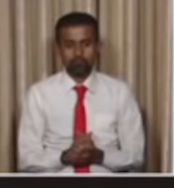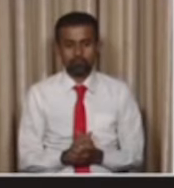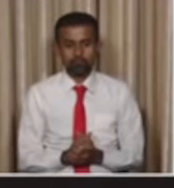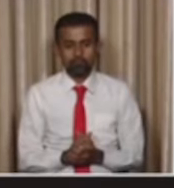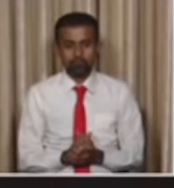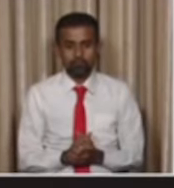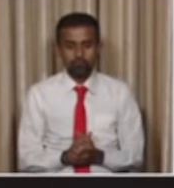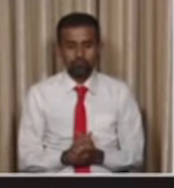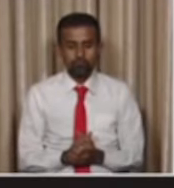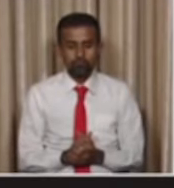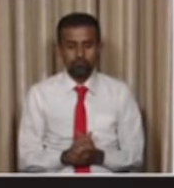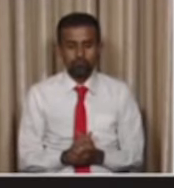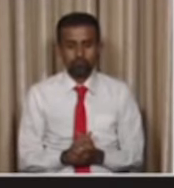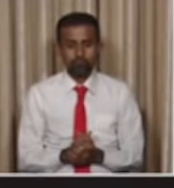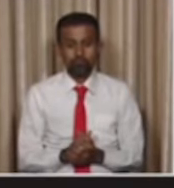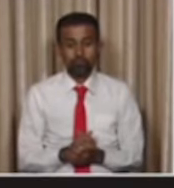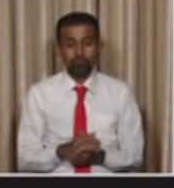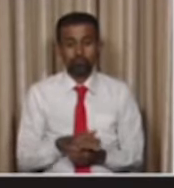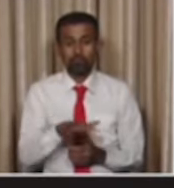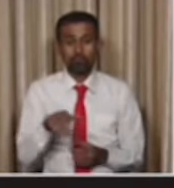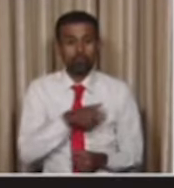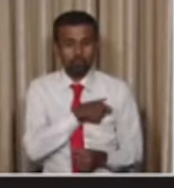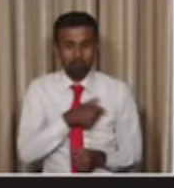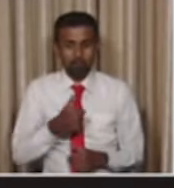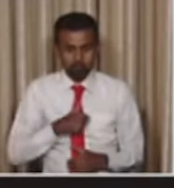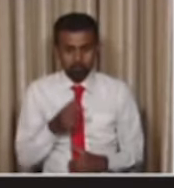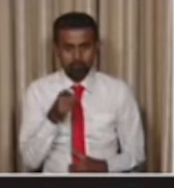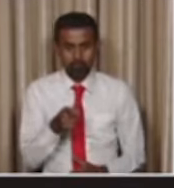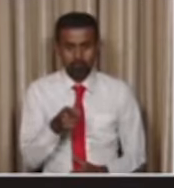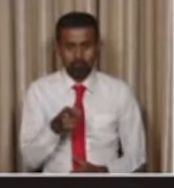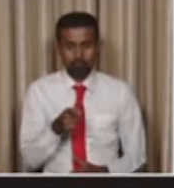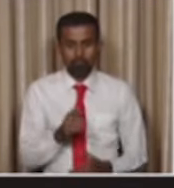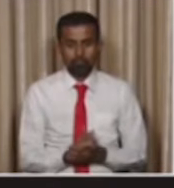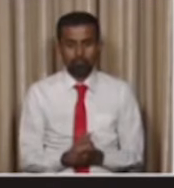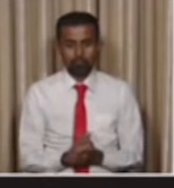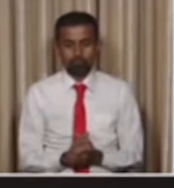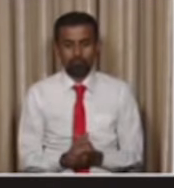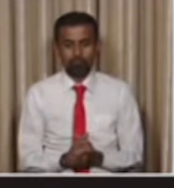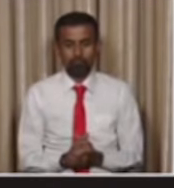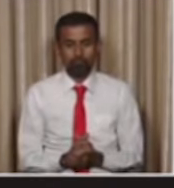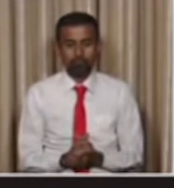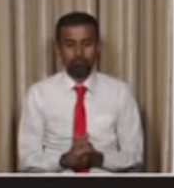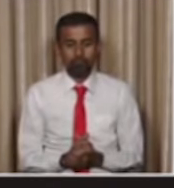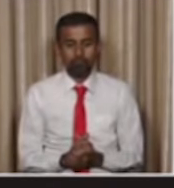Okay, guys. Sabha nayakathuma okay, guys. Okay, guys.